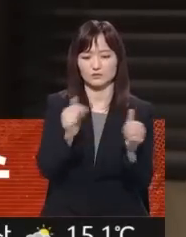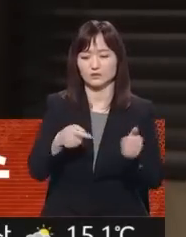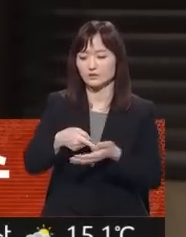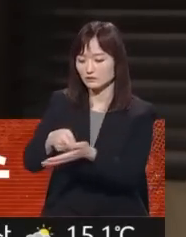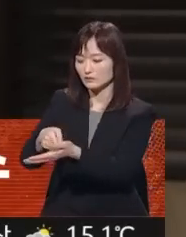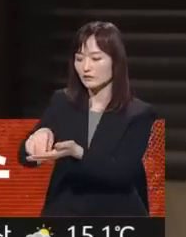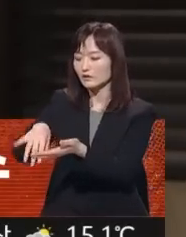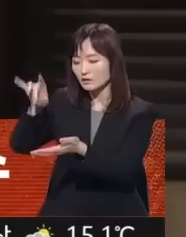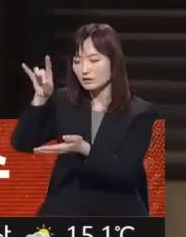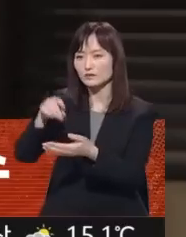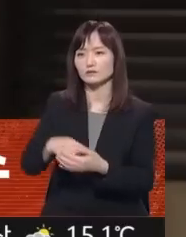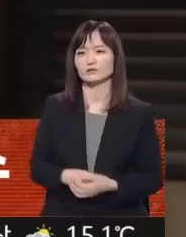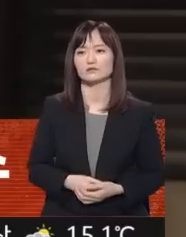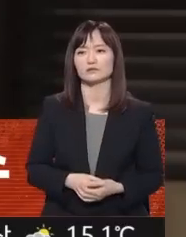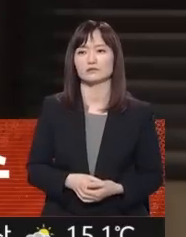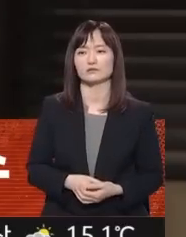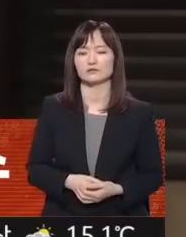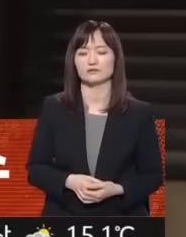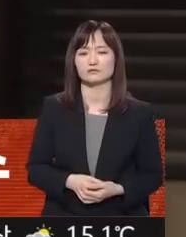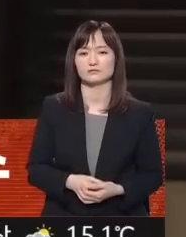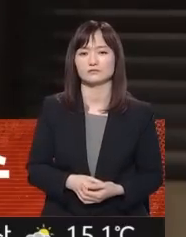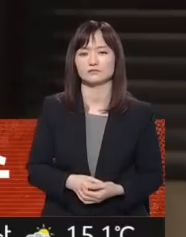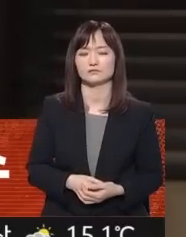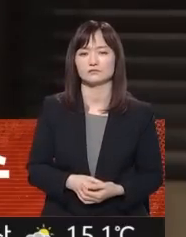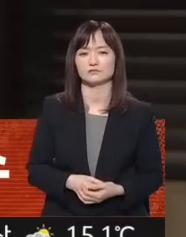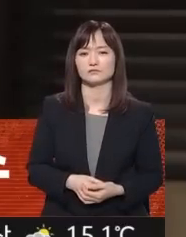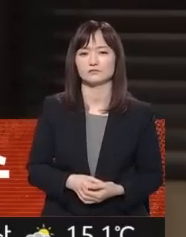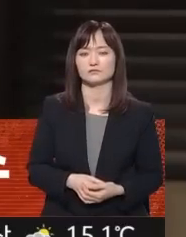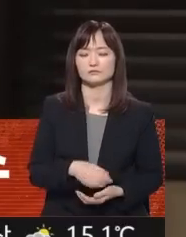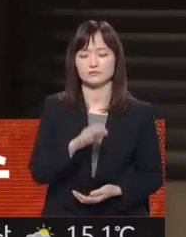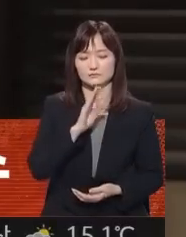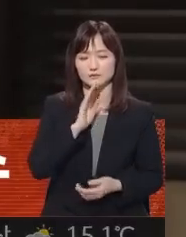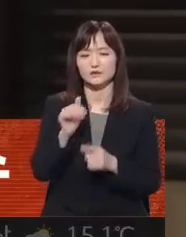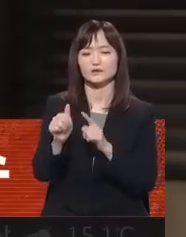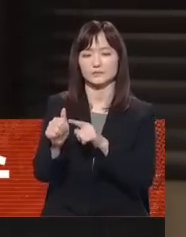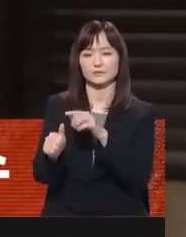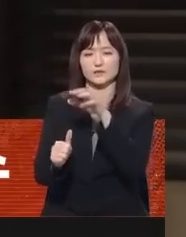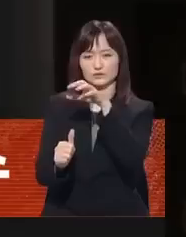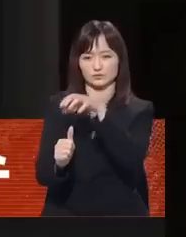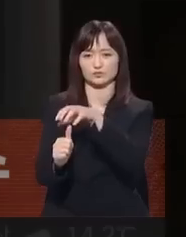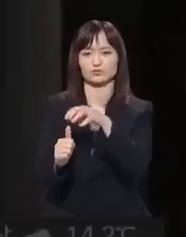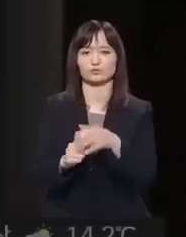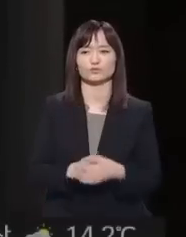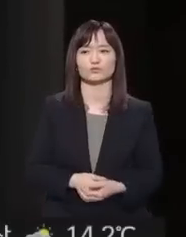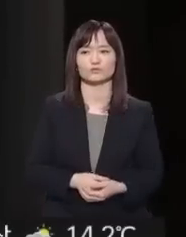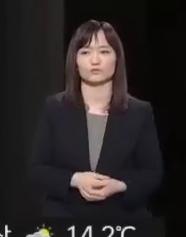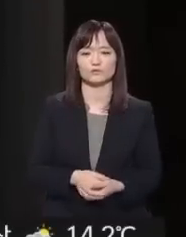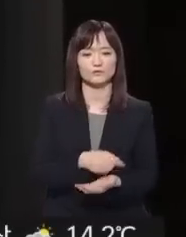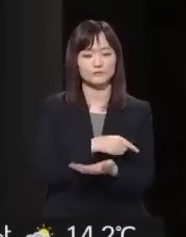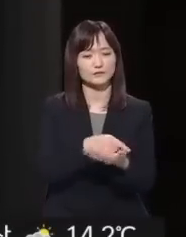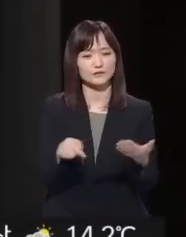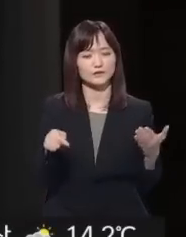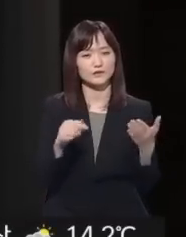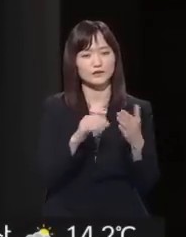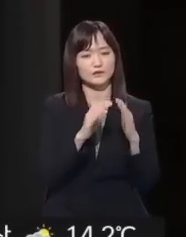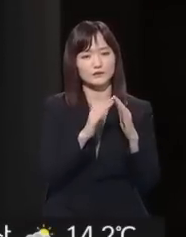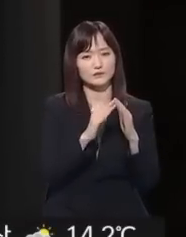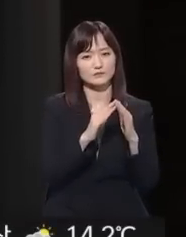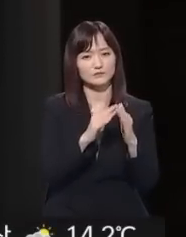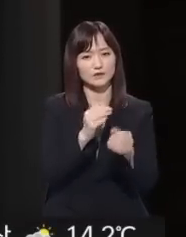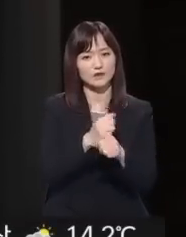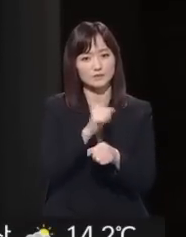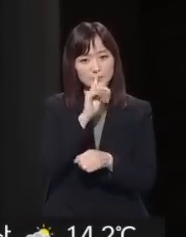해보니까 발부될 만한 생각이 들었고 역시나이 남성 구속도 있습니다 자 피의 세대에게 뭐 할 말 없냐 미안하지 않냐